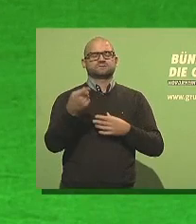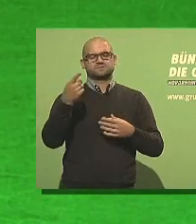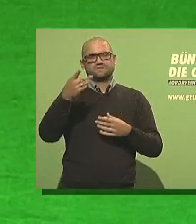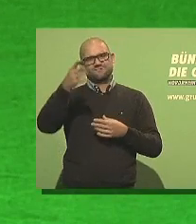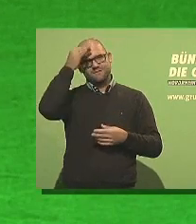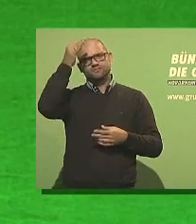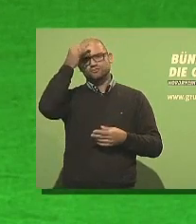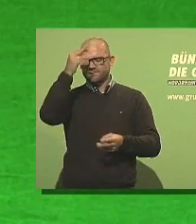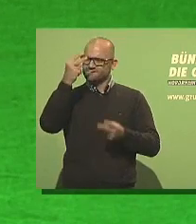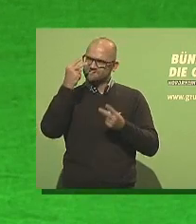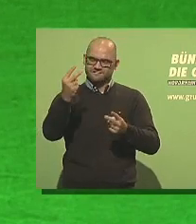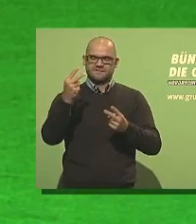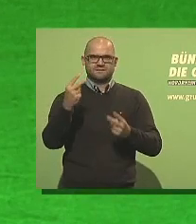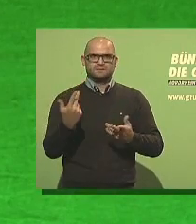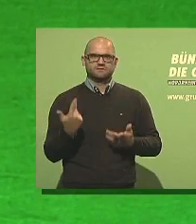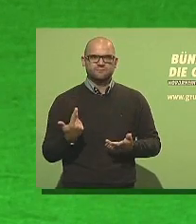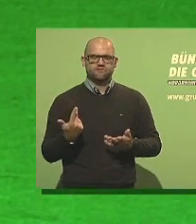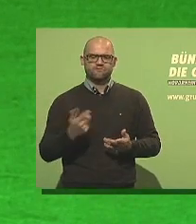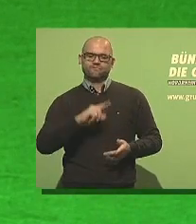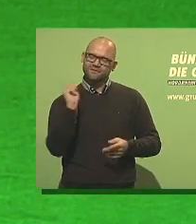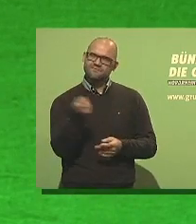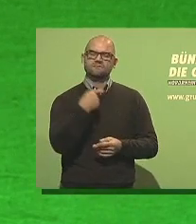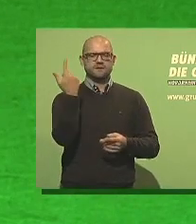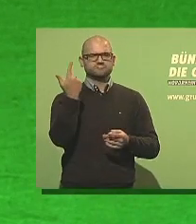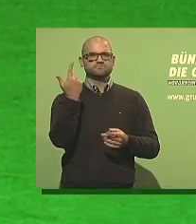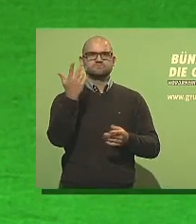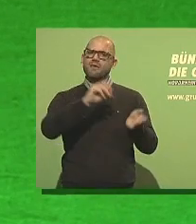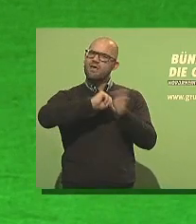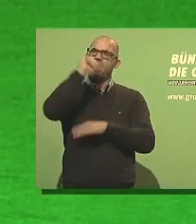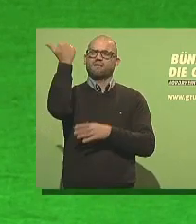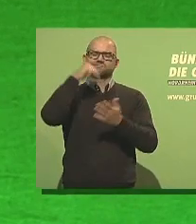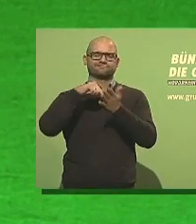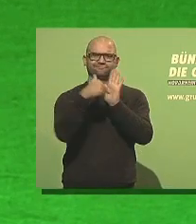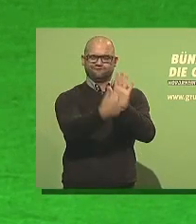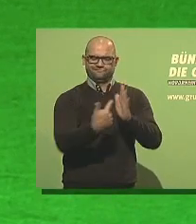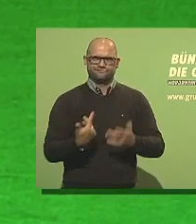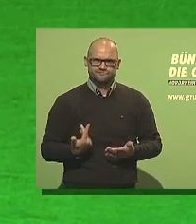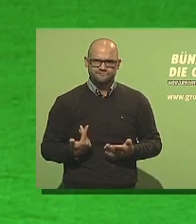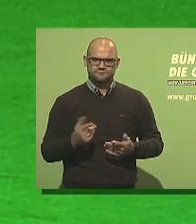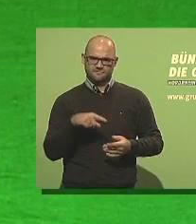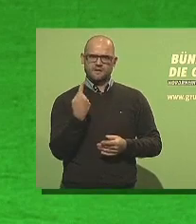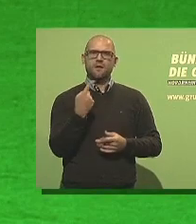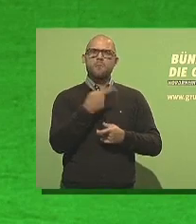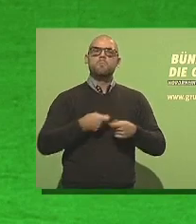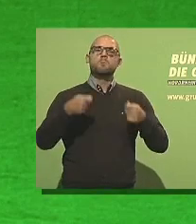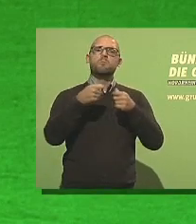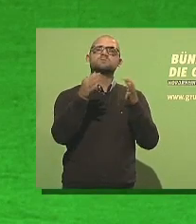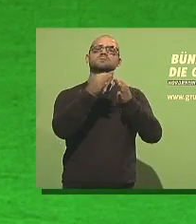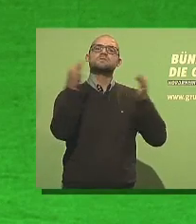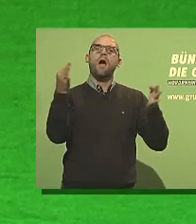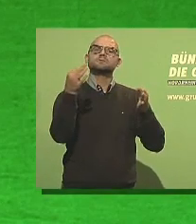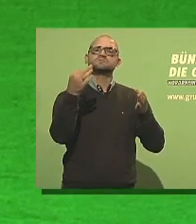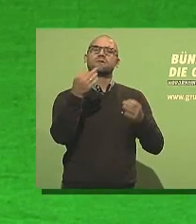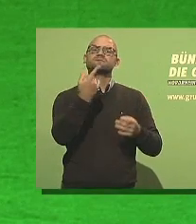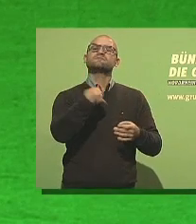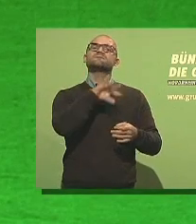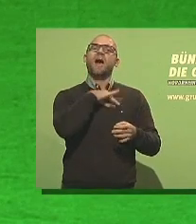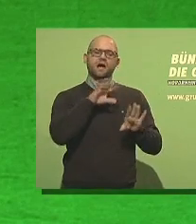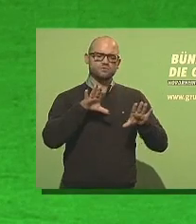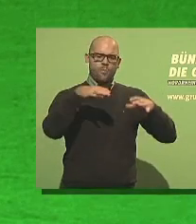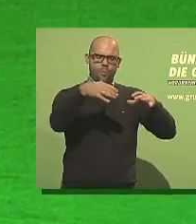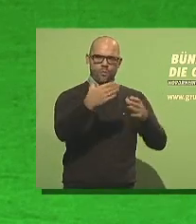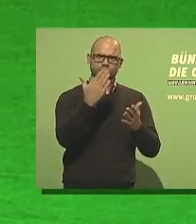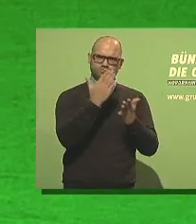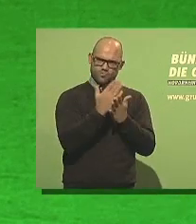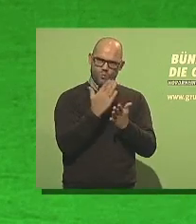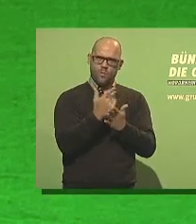Access Vorreiterinnen und Vorreiter sind. Wir haben als Bundestagsfraktion hierzu auch bereits Anträge eingebracht. Und ich glaube, dass